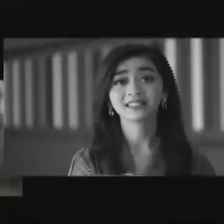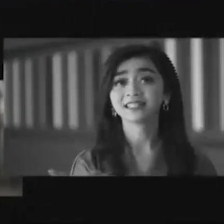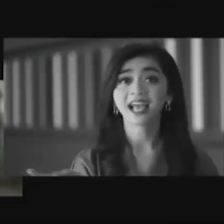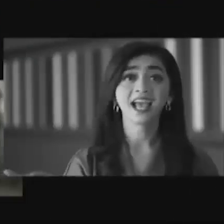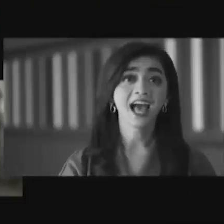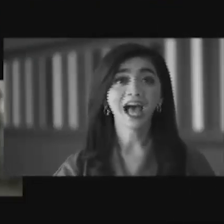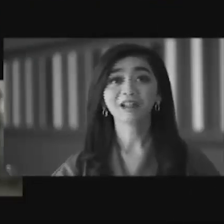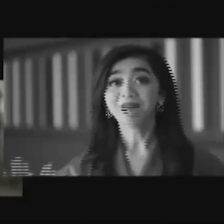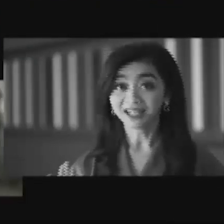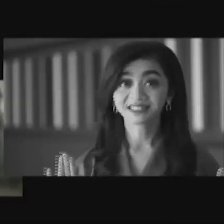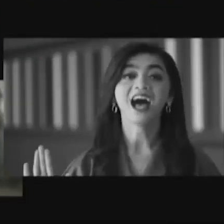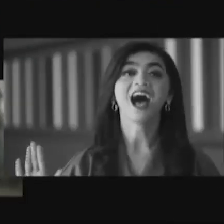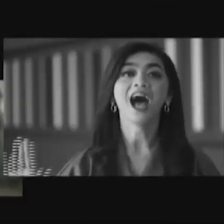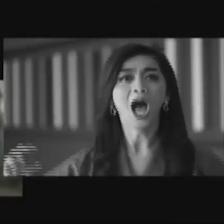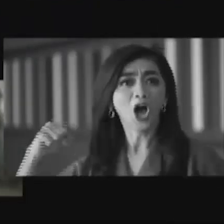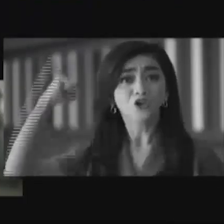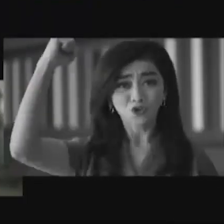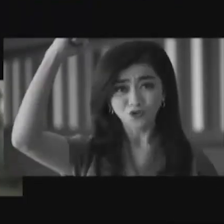badan sehat